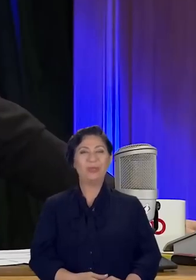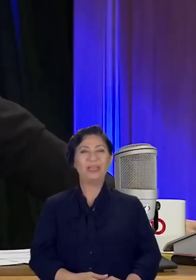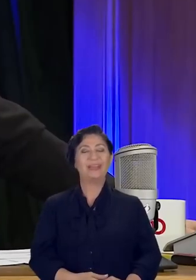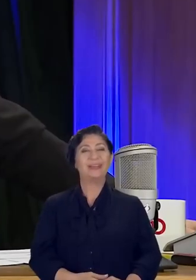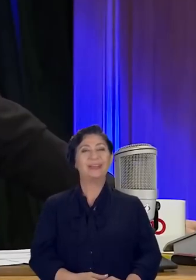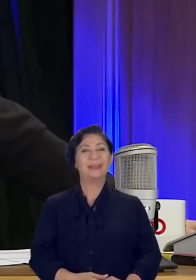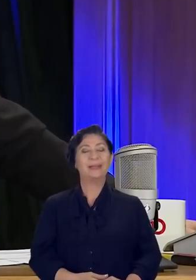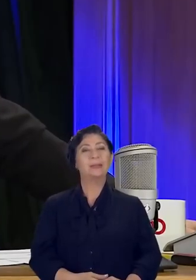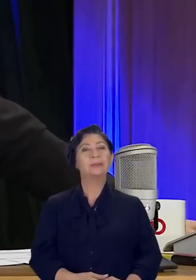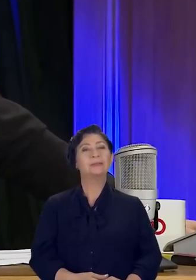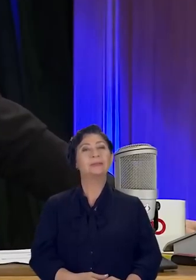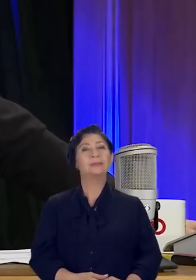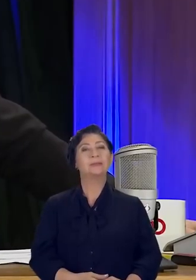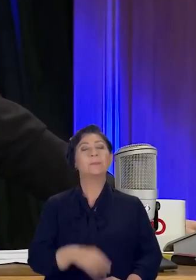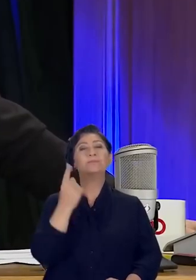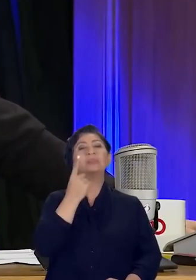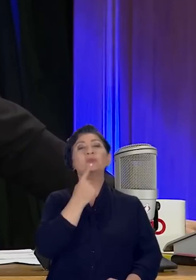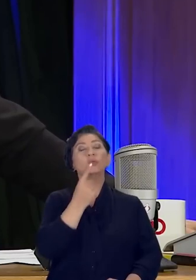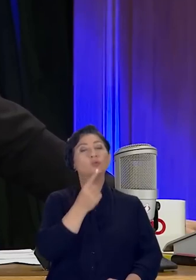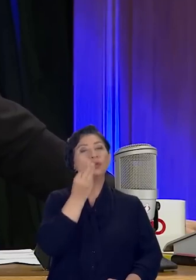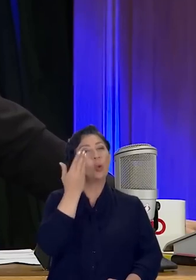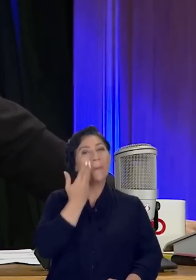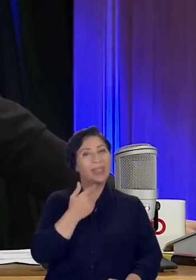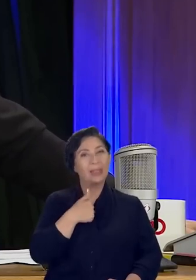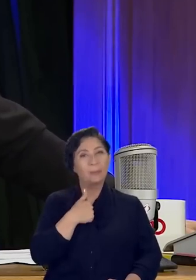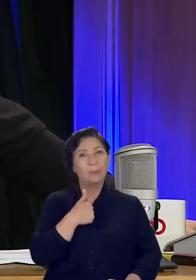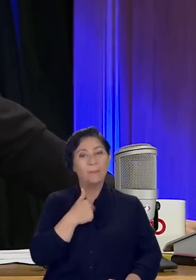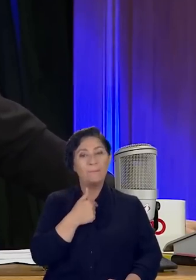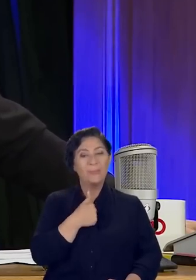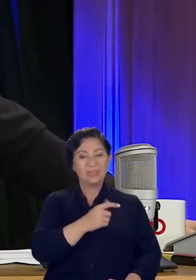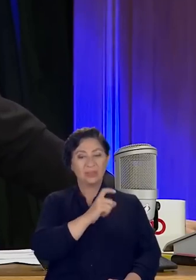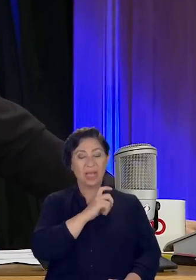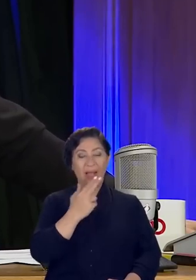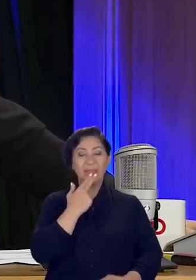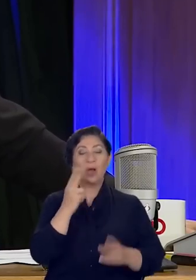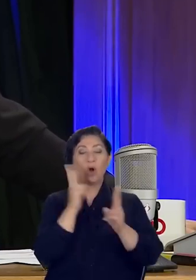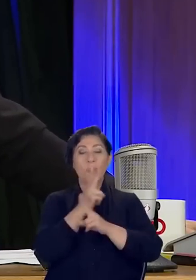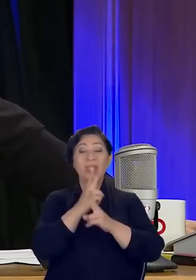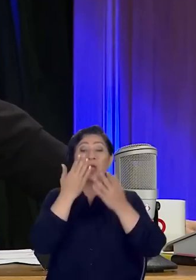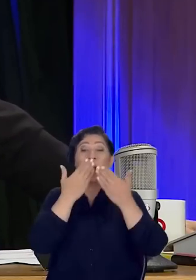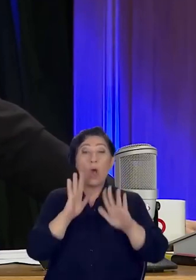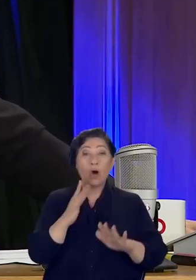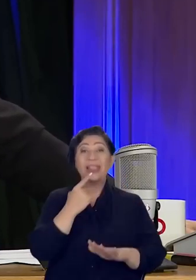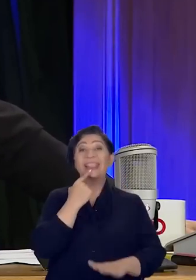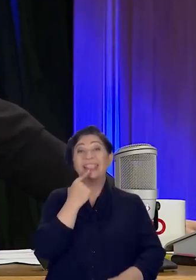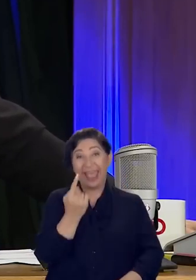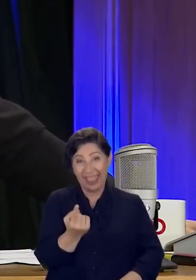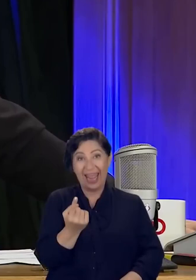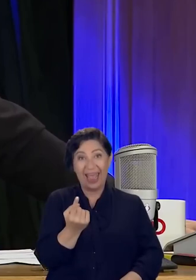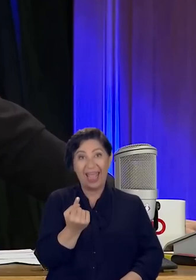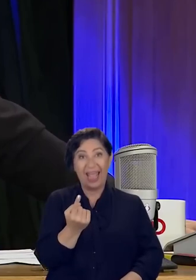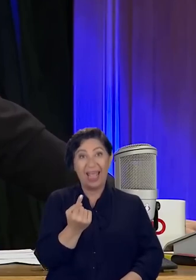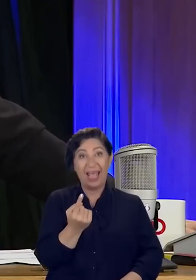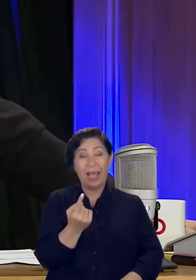düşünüyorum. Evet, bir şey söylüyorsunuz çok hoşuma gitti. Bu bana da bir yanıt. Kadın komedyen yok diyenlere